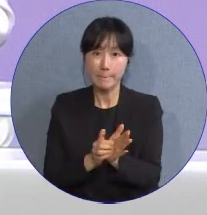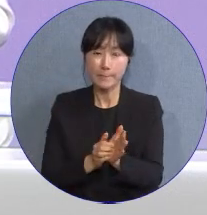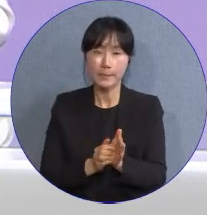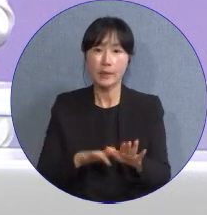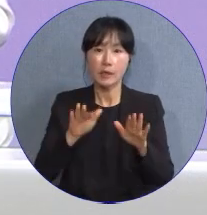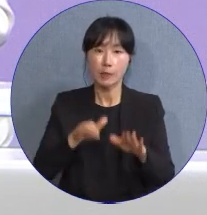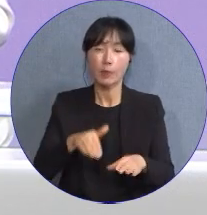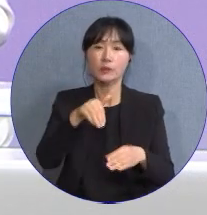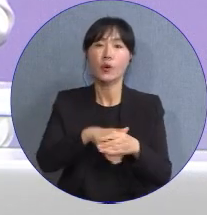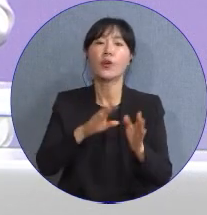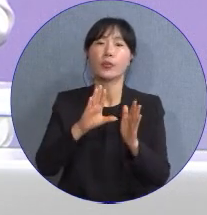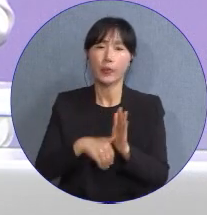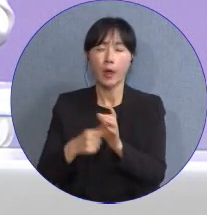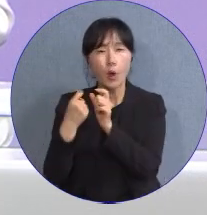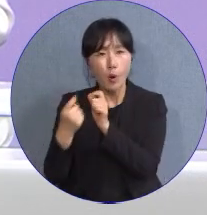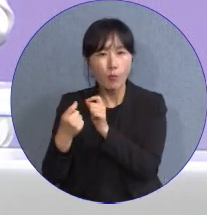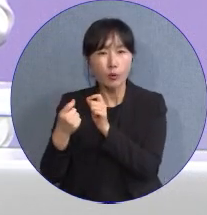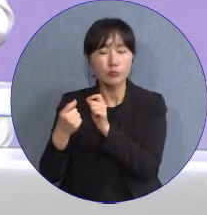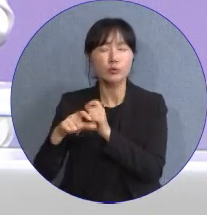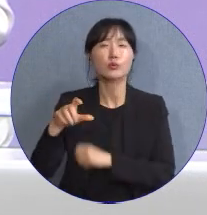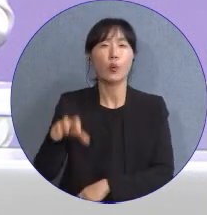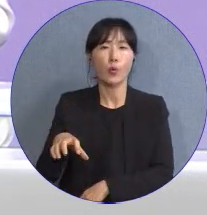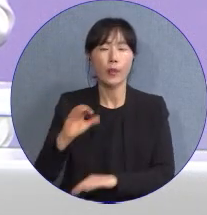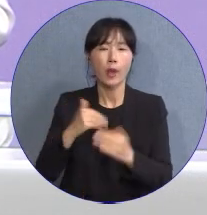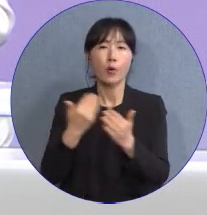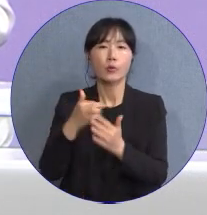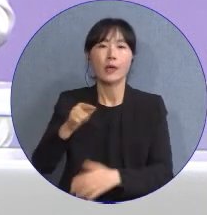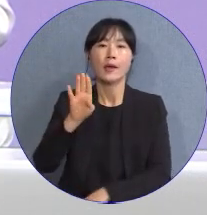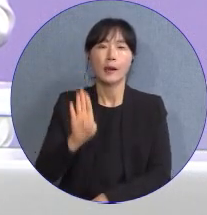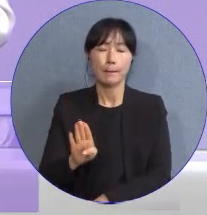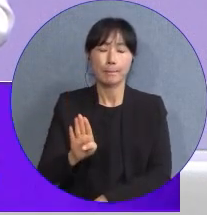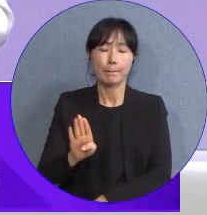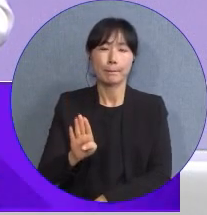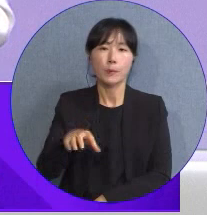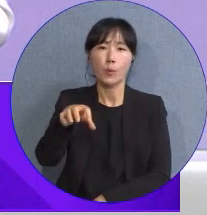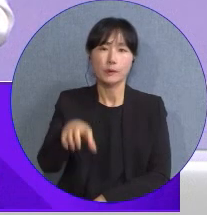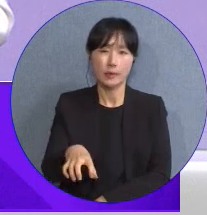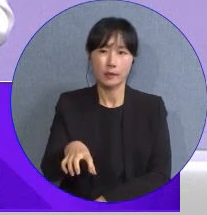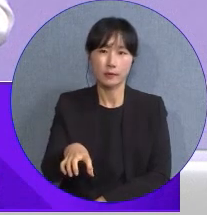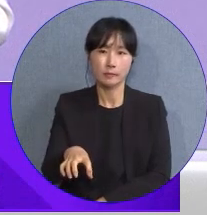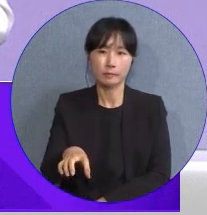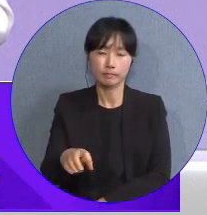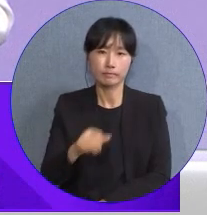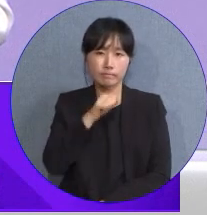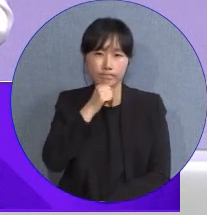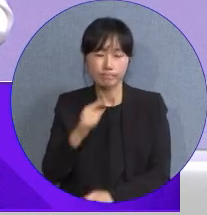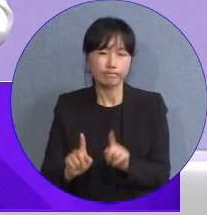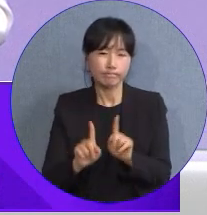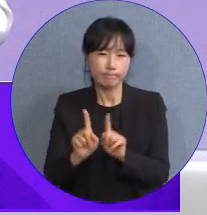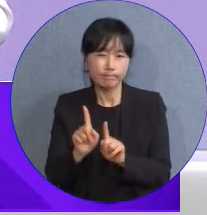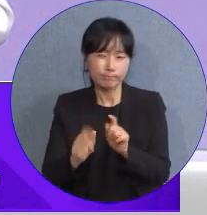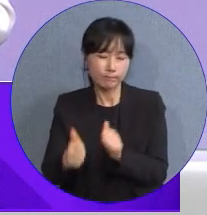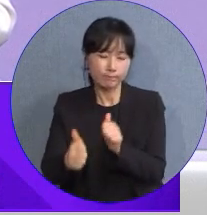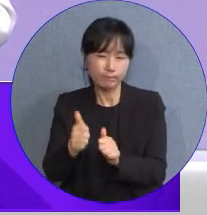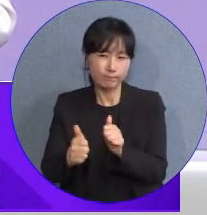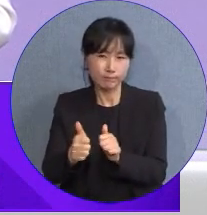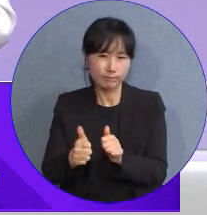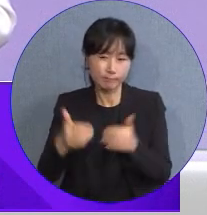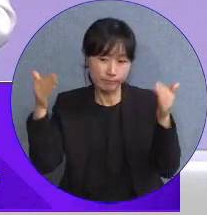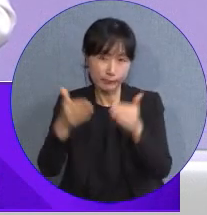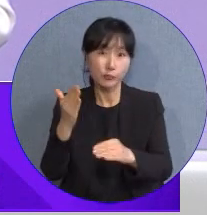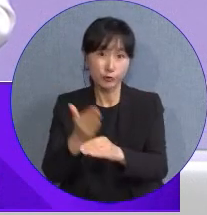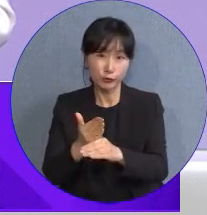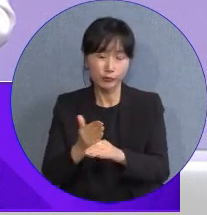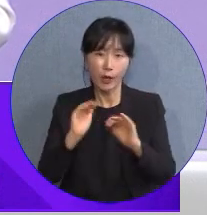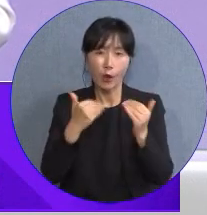네, 이번 총선에서 보수 텃밭으로 불린 해운대구 갑 선거구에서는 박빙의 승부가 예고돼 주목을 받았죠. 네,